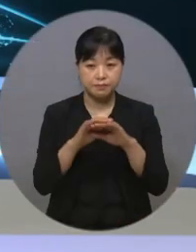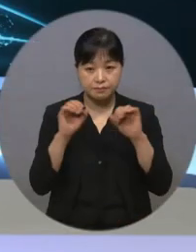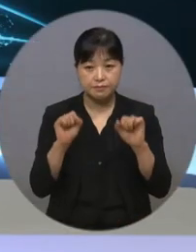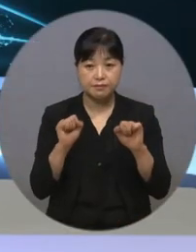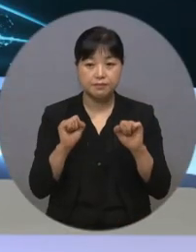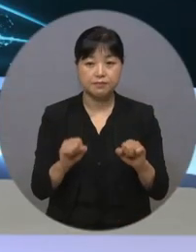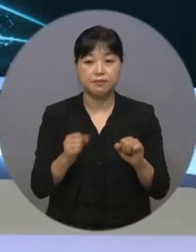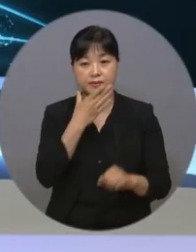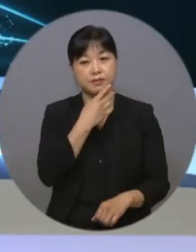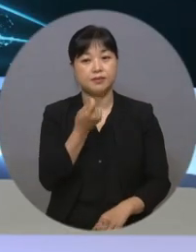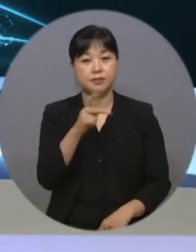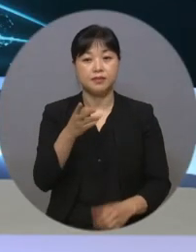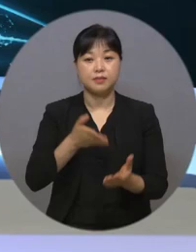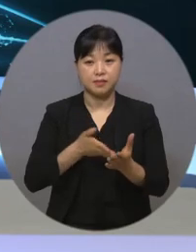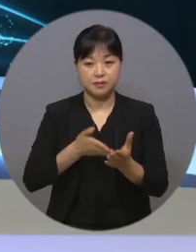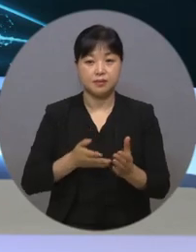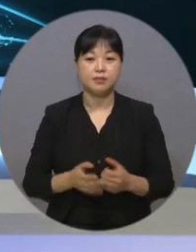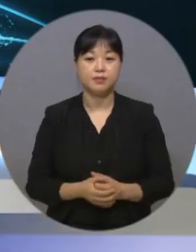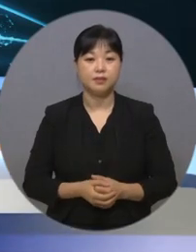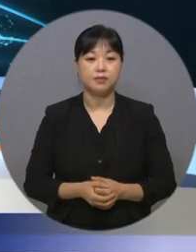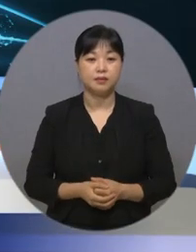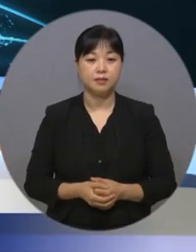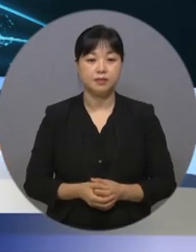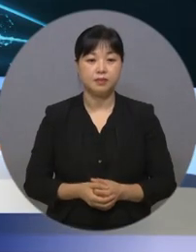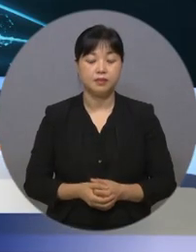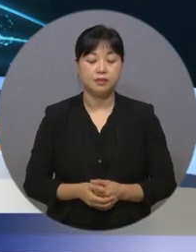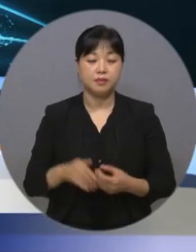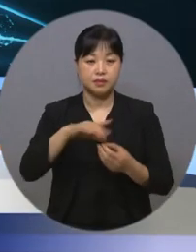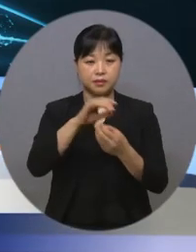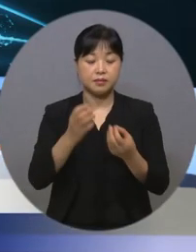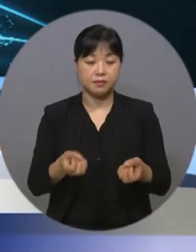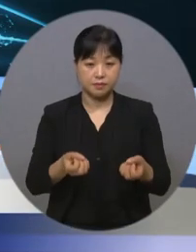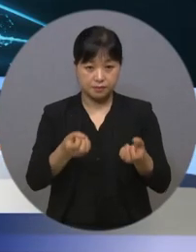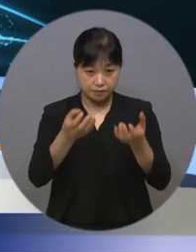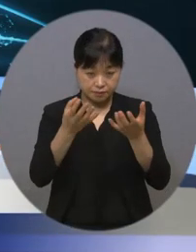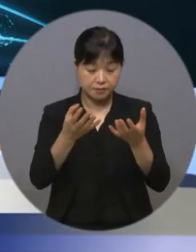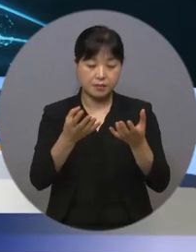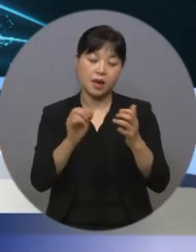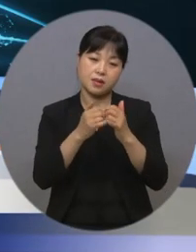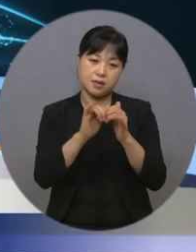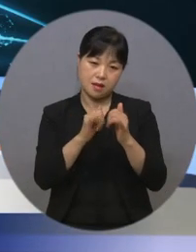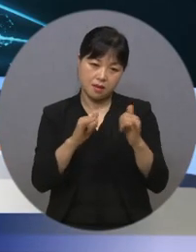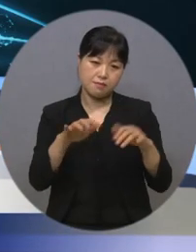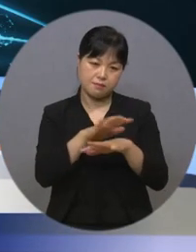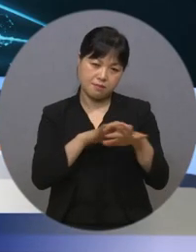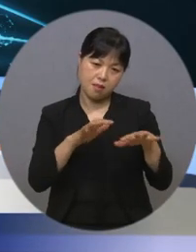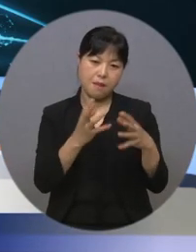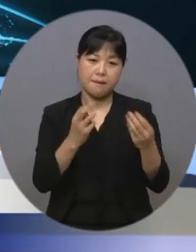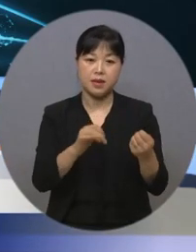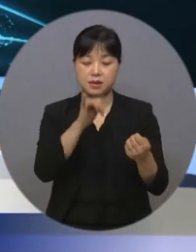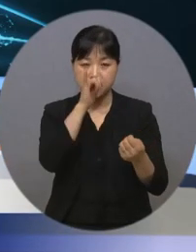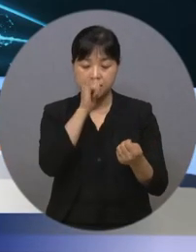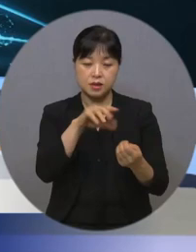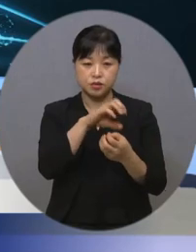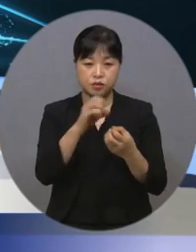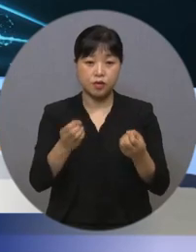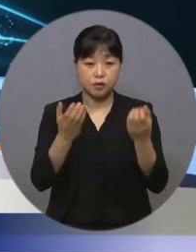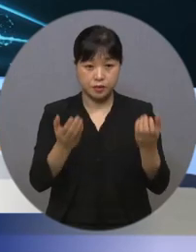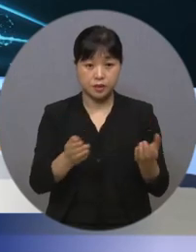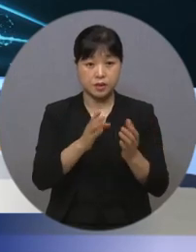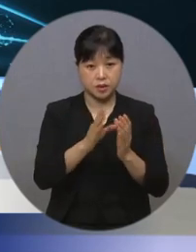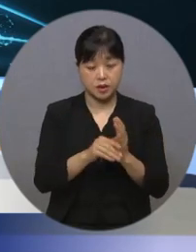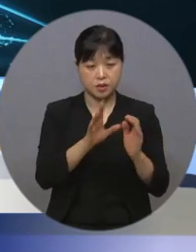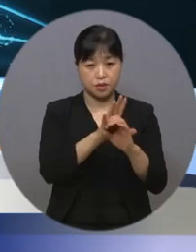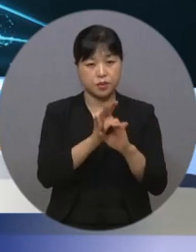여러분 안녕하십니까? 복지TV 뉴스입니다. 민족 최대의 명절을 맞아 인구 이동이 많아지는 추석 연휴 기간 코로나19의